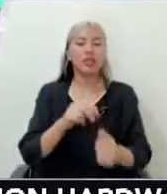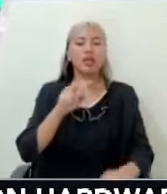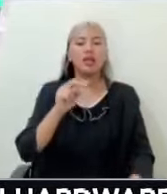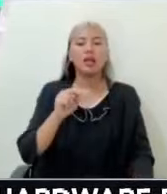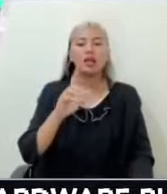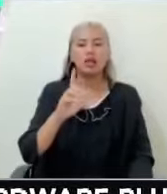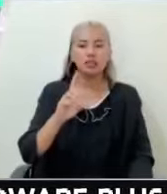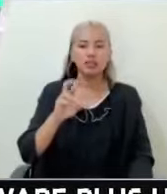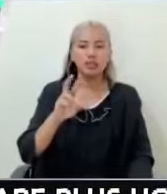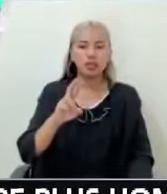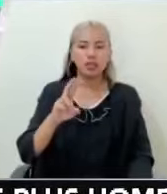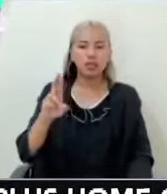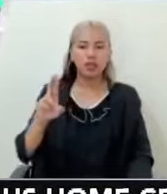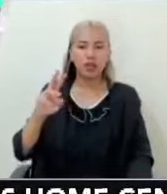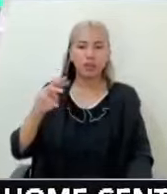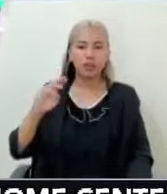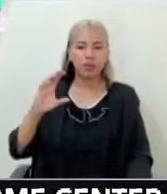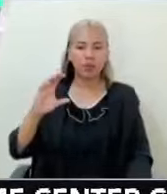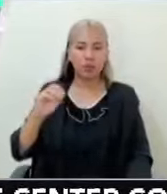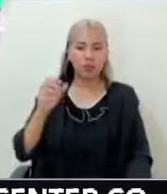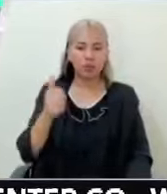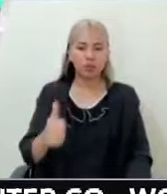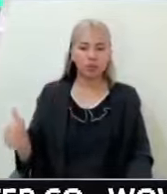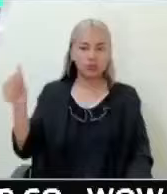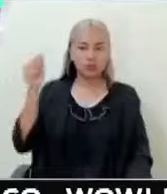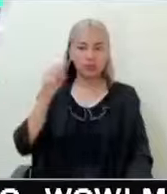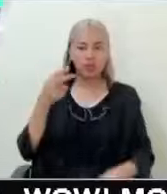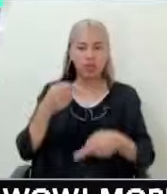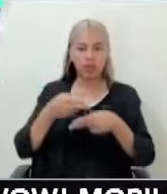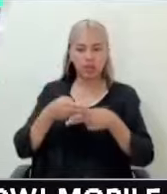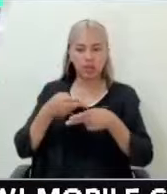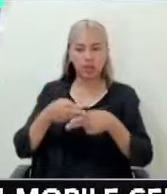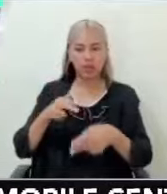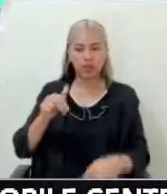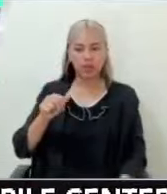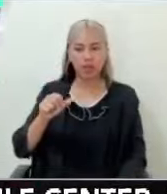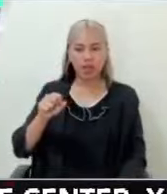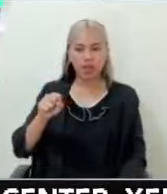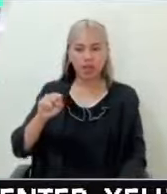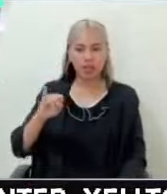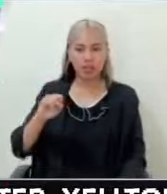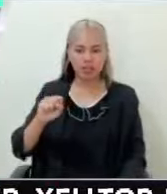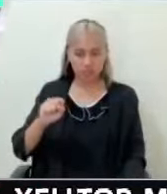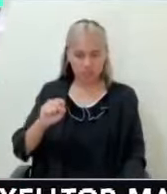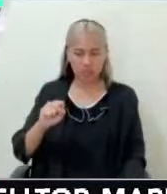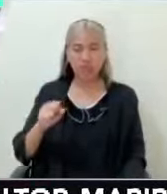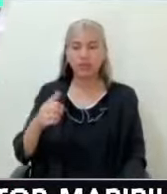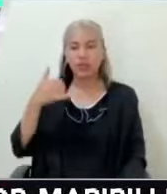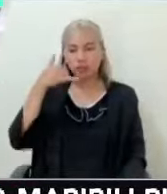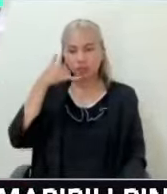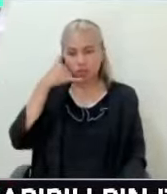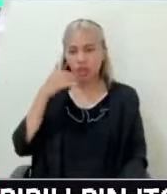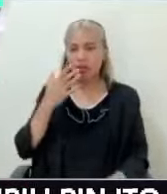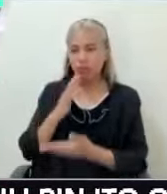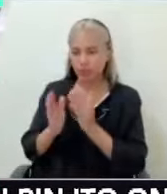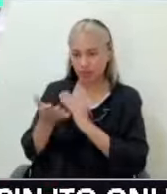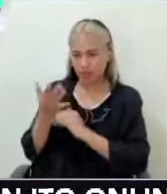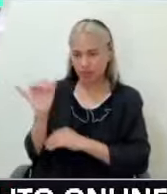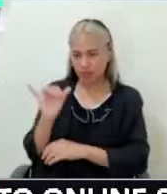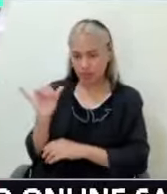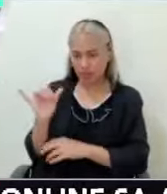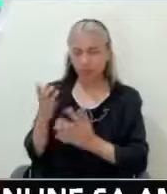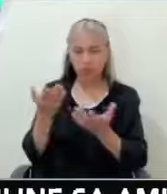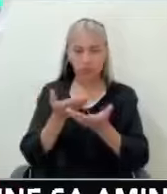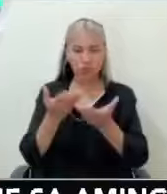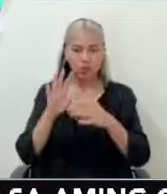Magandang umaga pong muli at Welcome sa balitang hali Gandang umaga rin po Kamusta na po ang lat ng ano